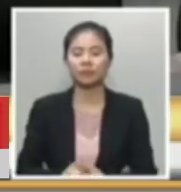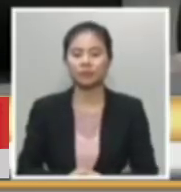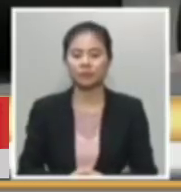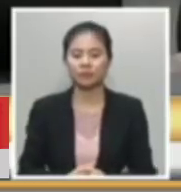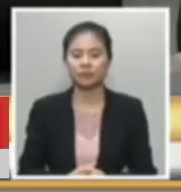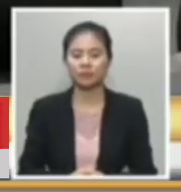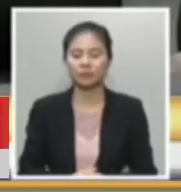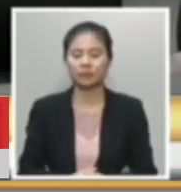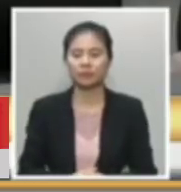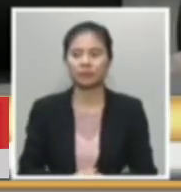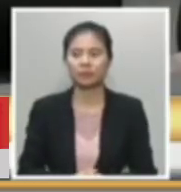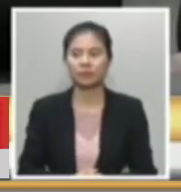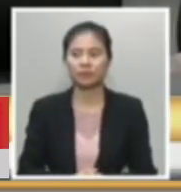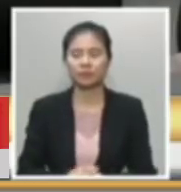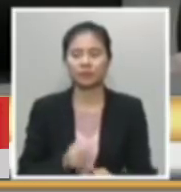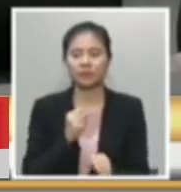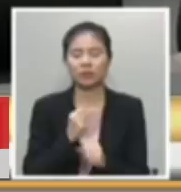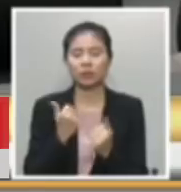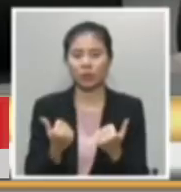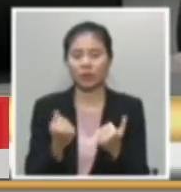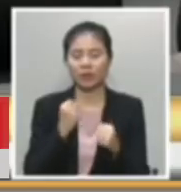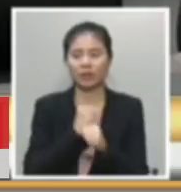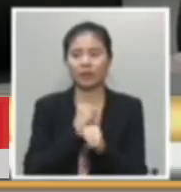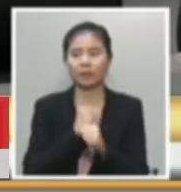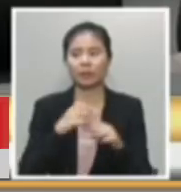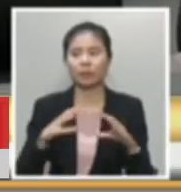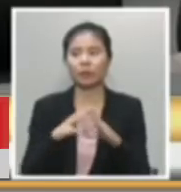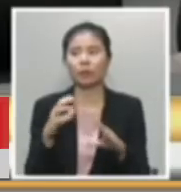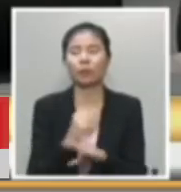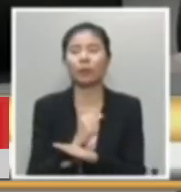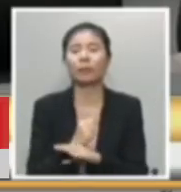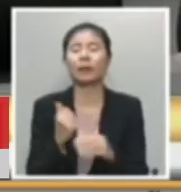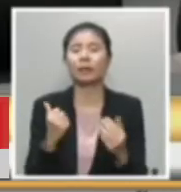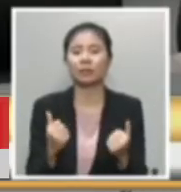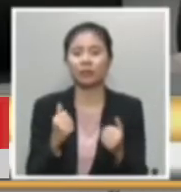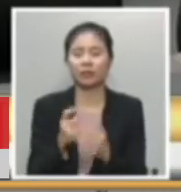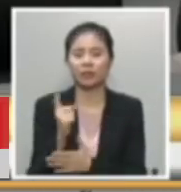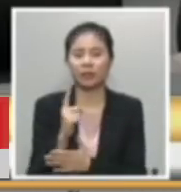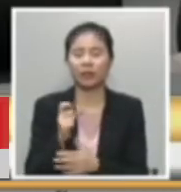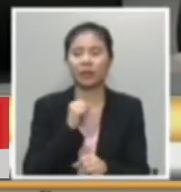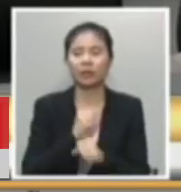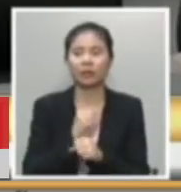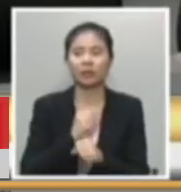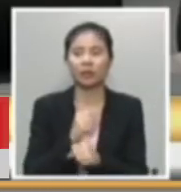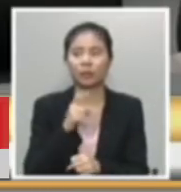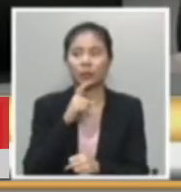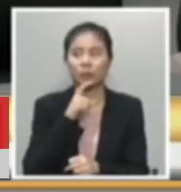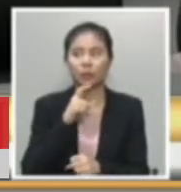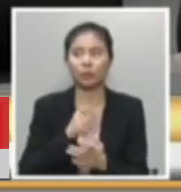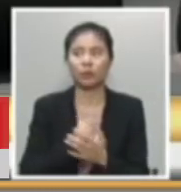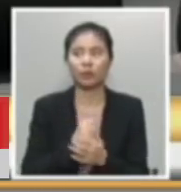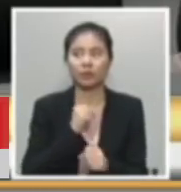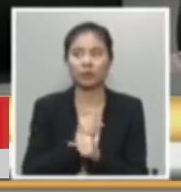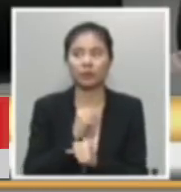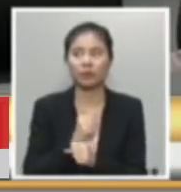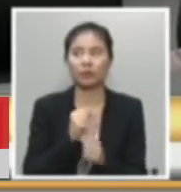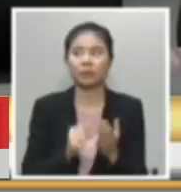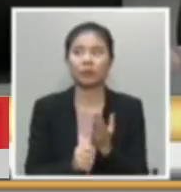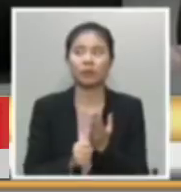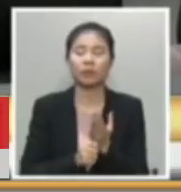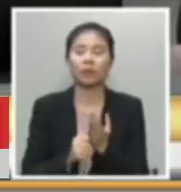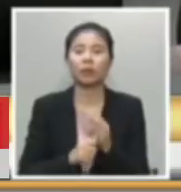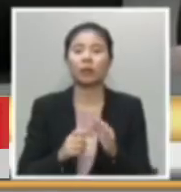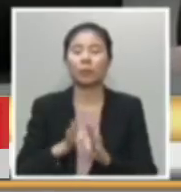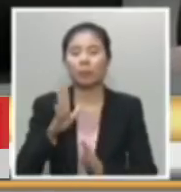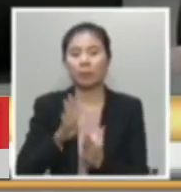นั้นเนี่ยสิ่งที่ท่านกำลังทำลายพรรคการเมืองอยู่ขณะนี้เนี่ยคือสิ่งที่ท่านกระทำอยู่เป็นการทำลายทางอ้อมยุทธศาสตร์